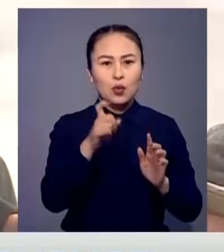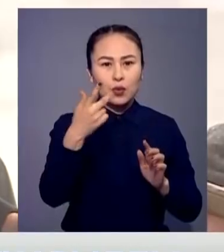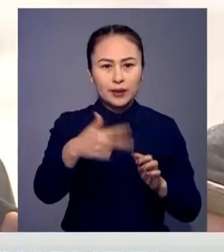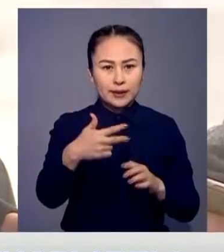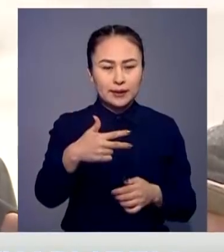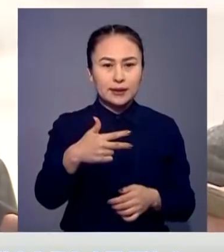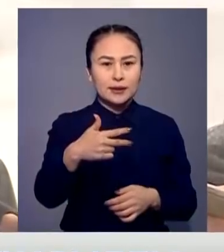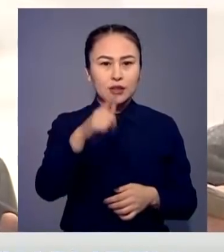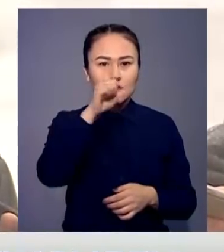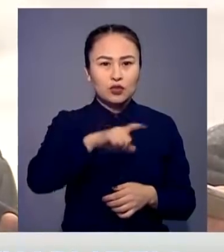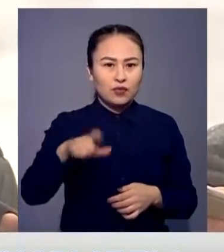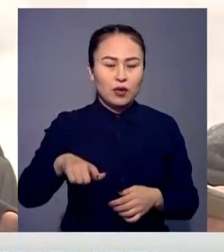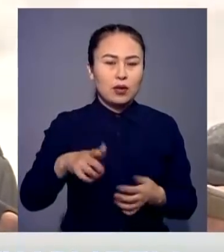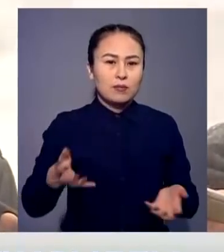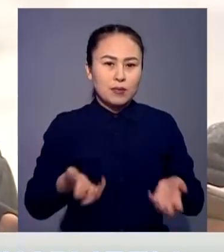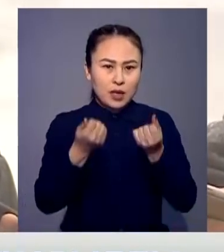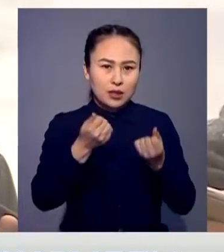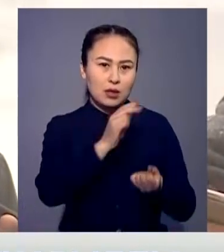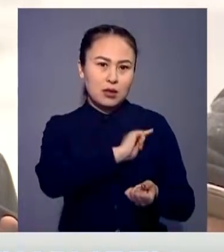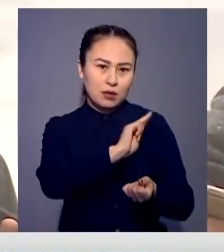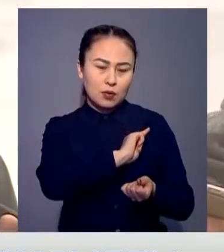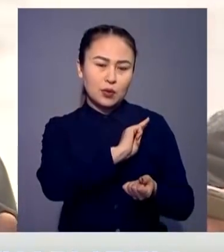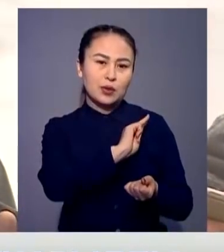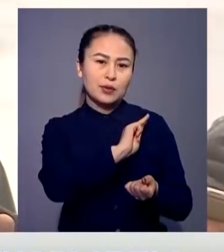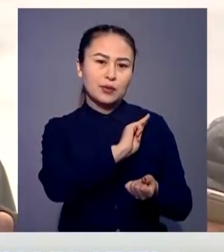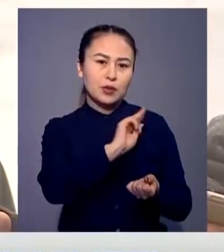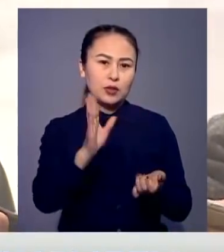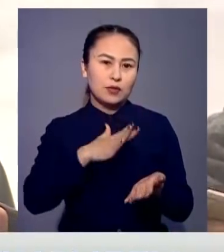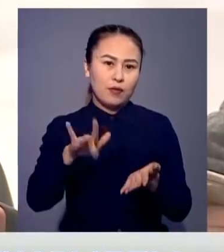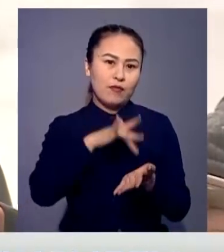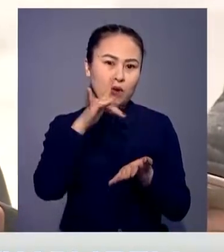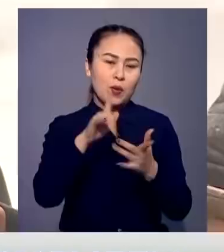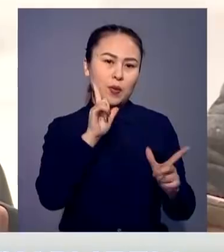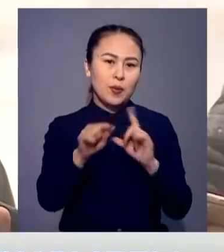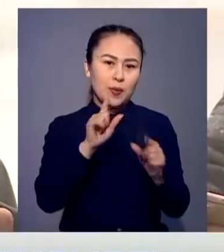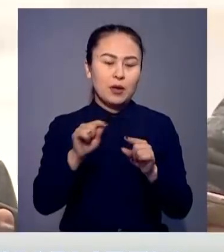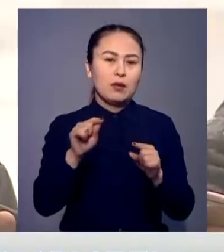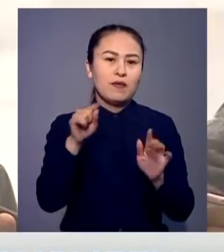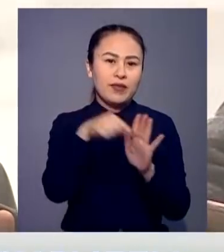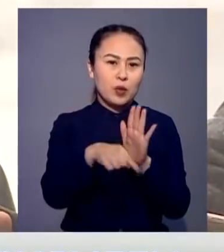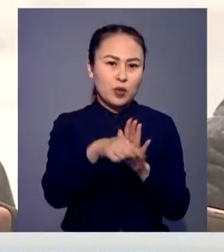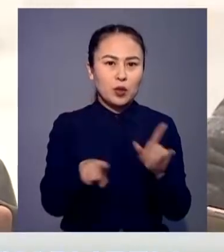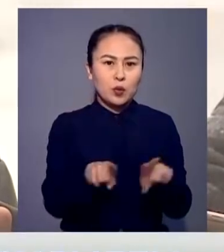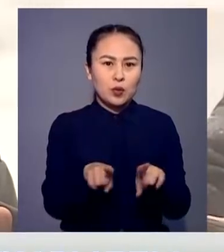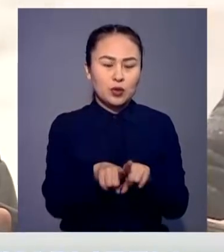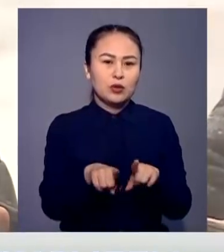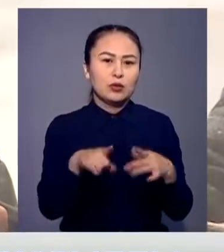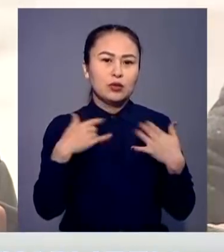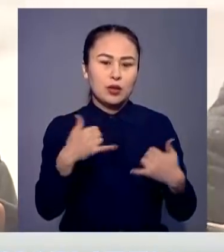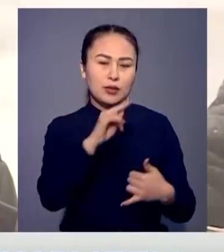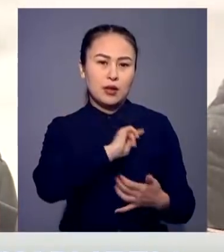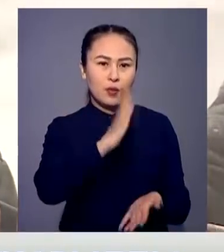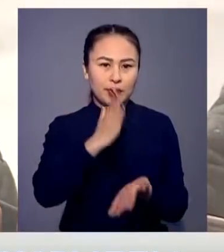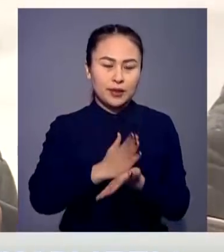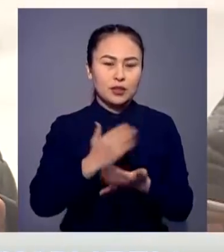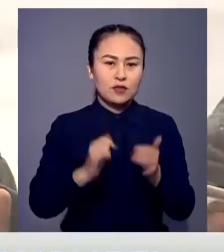130-ға жуық құтқарушылар қазір барлық осы біздің қаладан шығатын, қалаға кіретін жолдарда жұмыс істеп жатыр. Бұл жерде айтатын нәрсе,